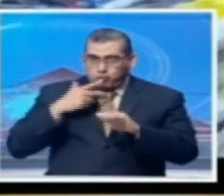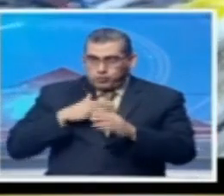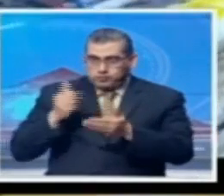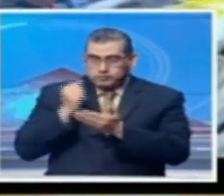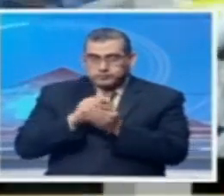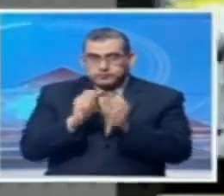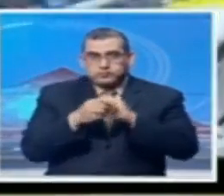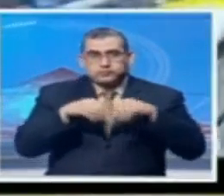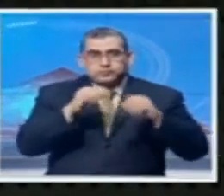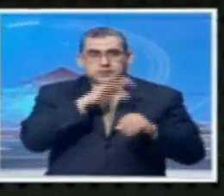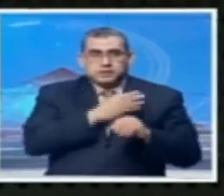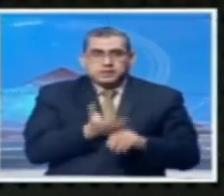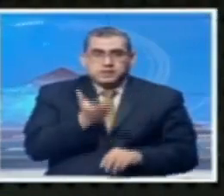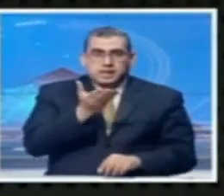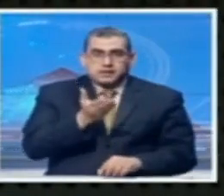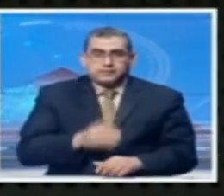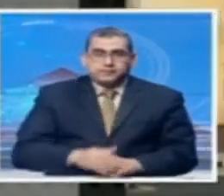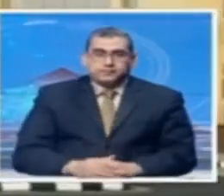السوداء.